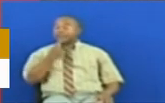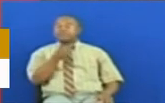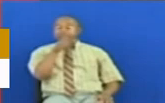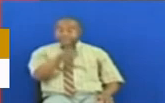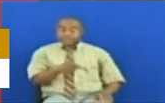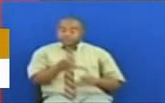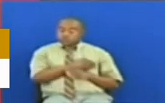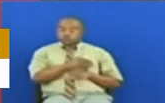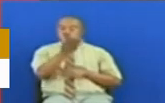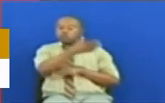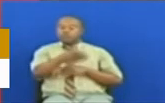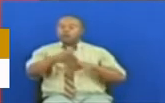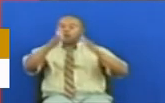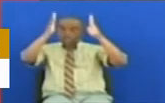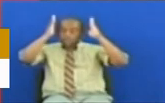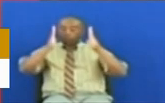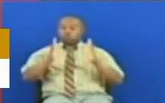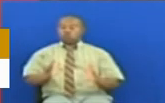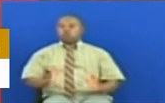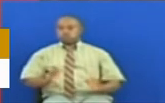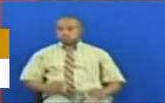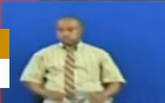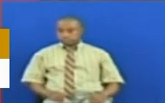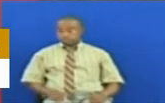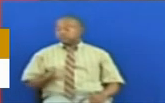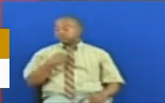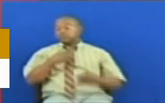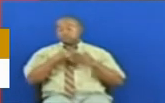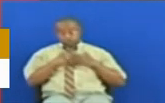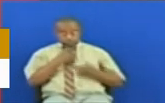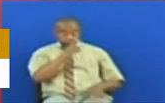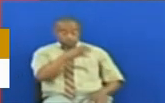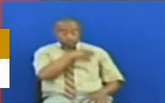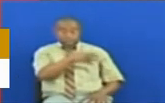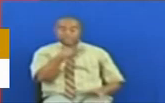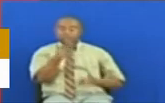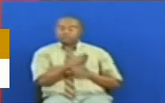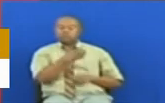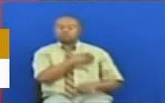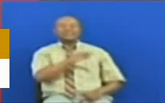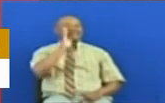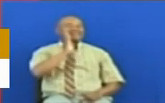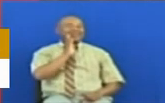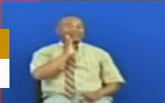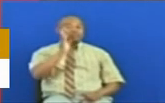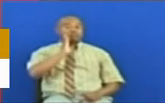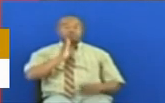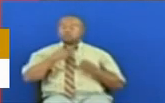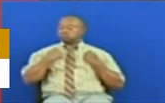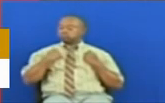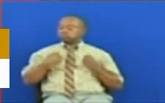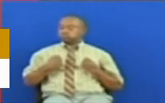kuu. Na mimi nashukuru sana wizara hii imepata vijana shupavu kabisa,